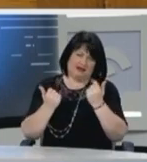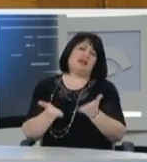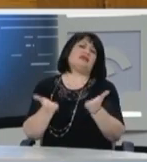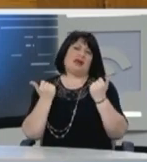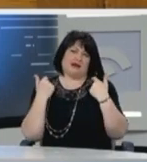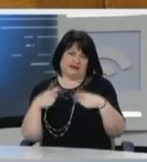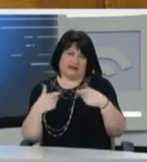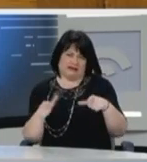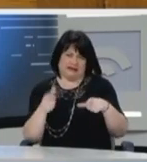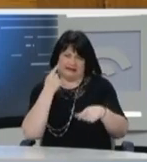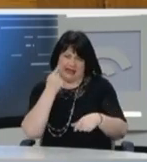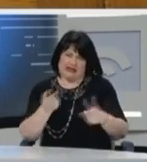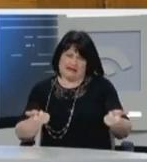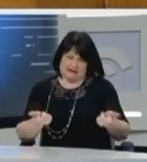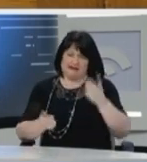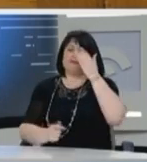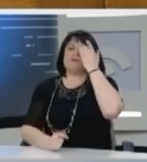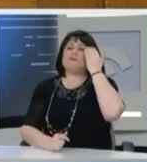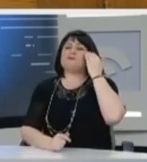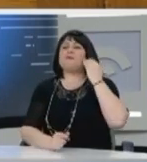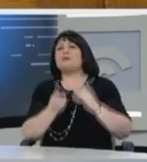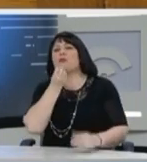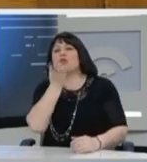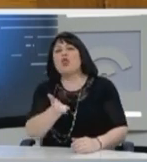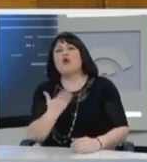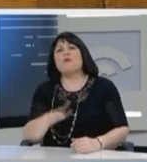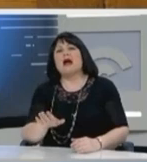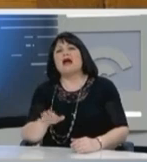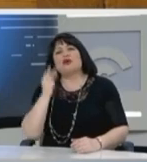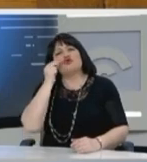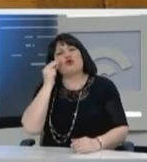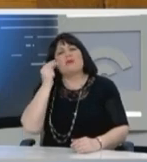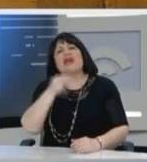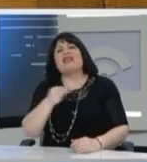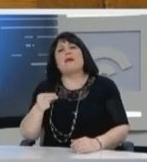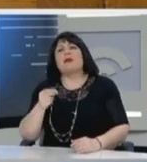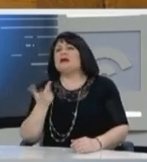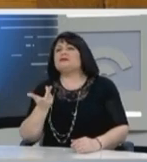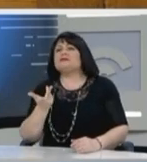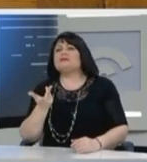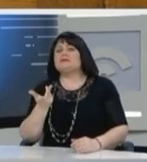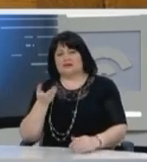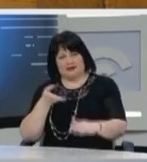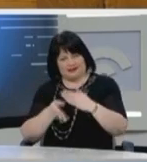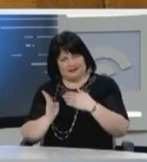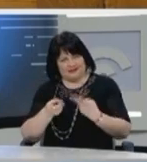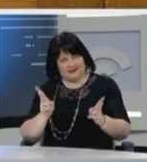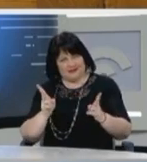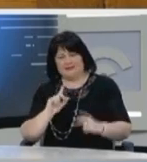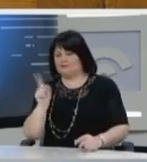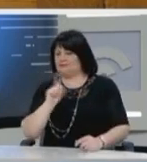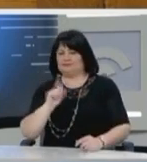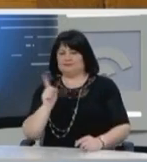Δεν έχετε τις κασέτες. Η προδοσία που έγινε για το Σκοπιανό δεν θα περάσει έτσι.